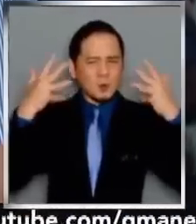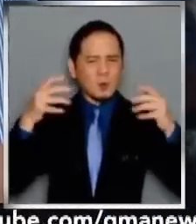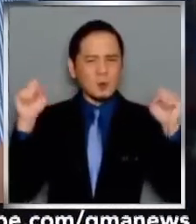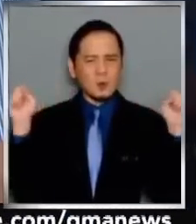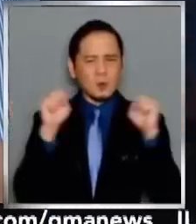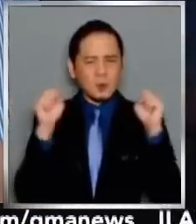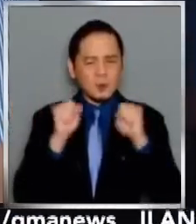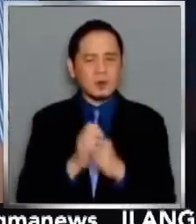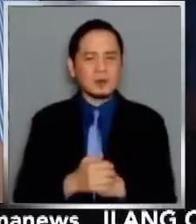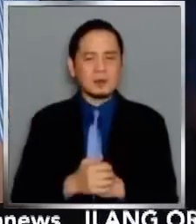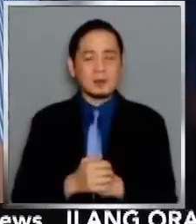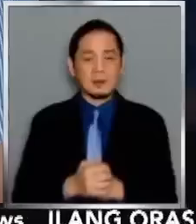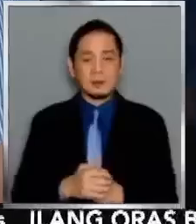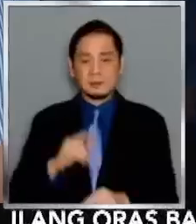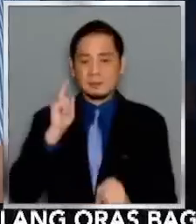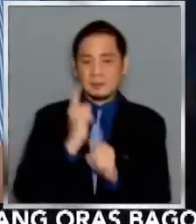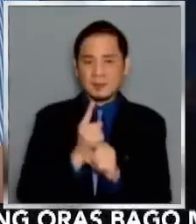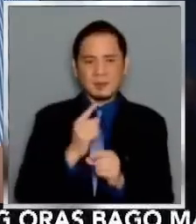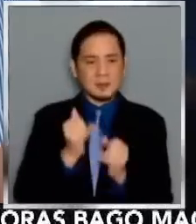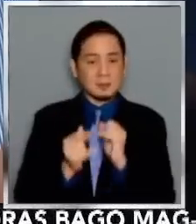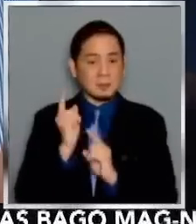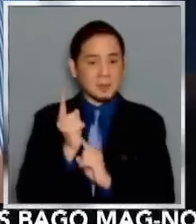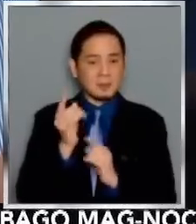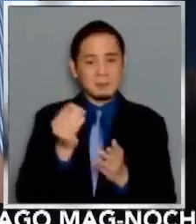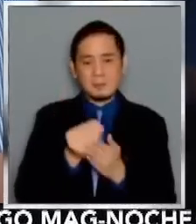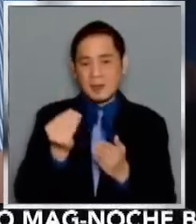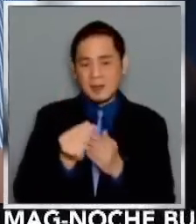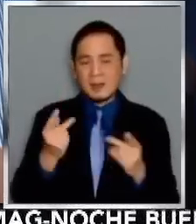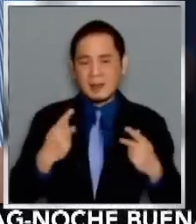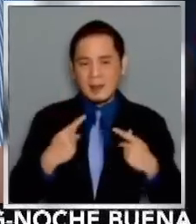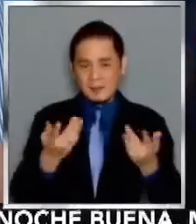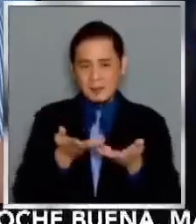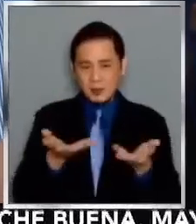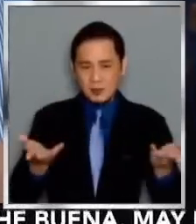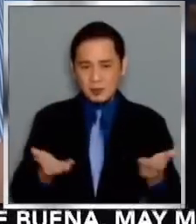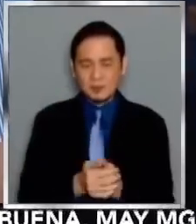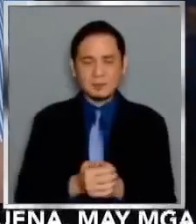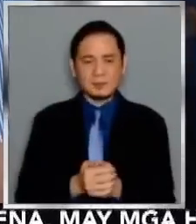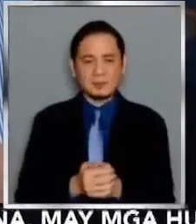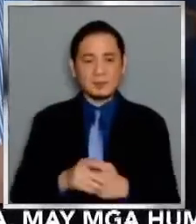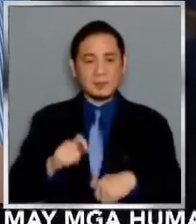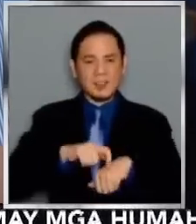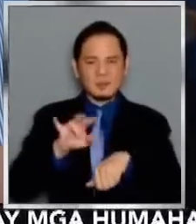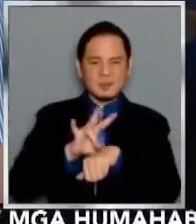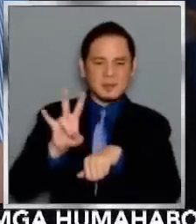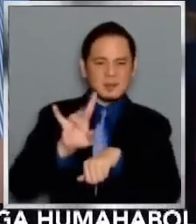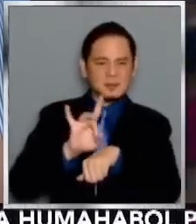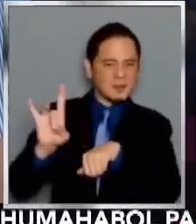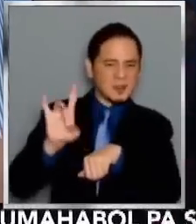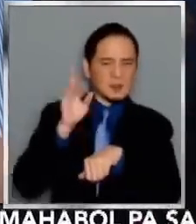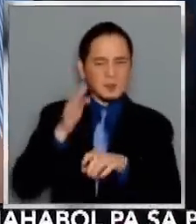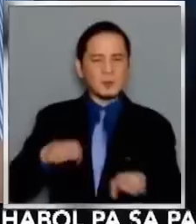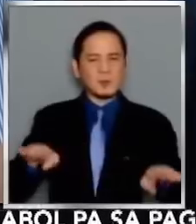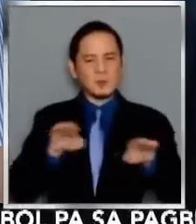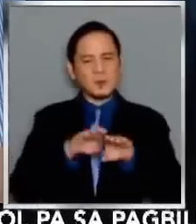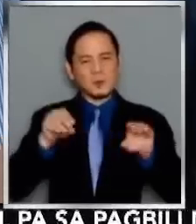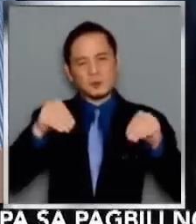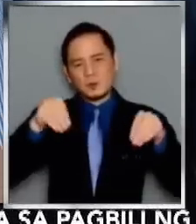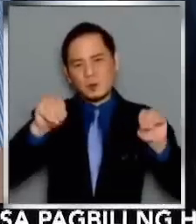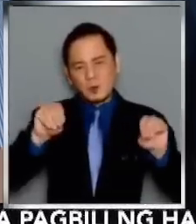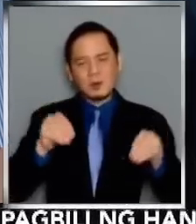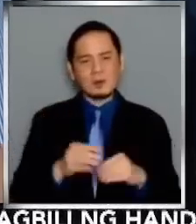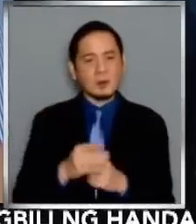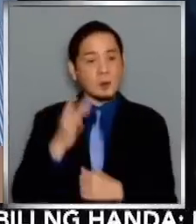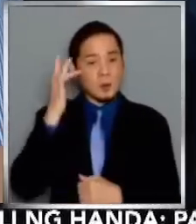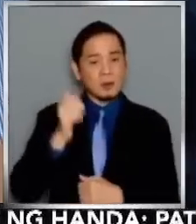Christmas shopping. Pero syempre, maya-maya po ay mga 7 or 8 ay magsasara na rin po yung mga vendors para sila naman daw po ay magkaroon ng pagkakataon